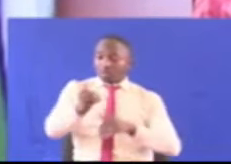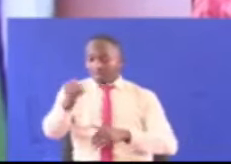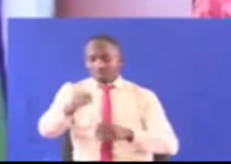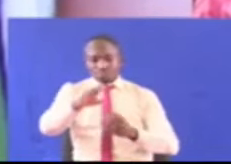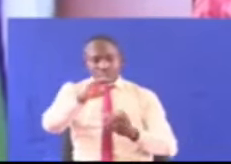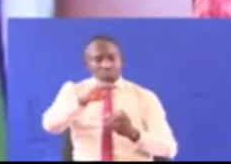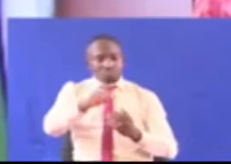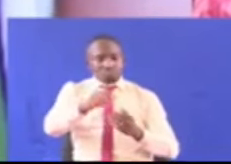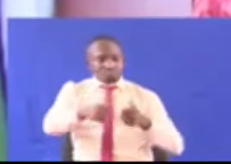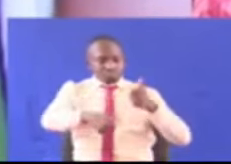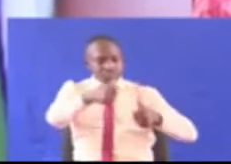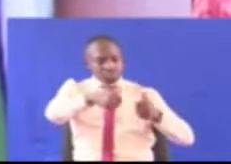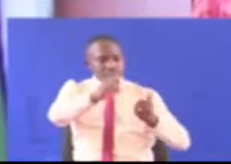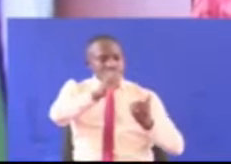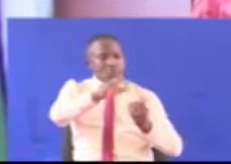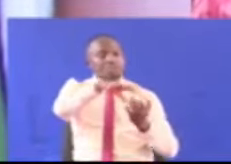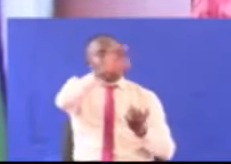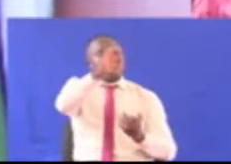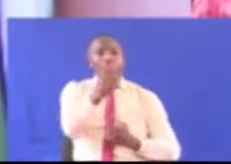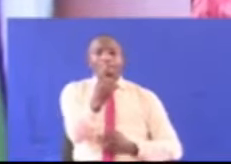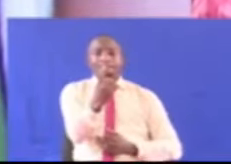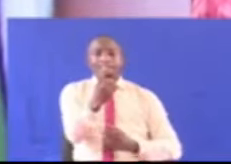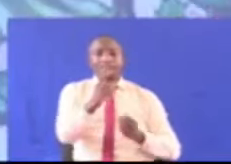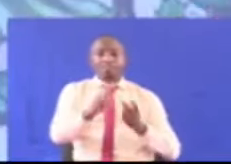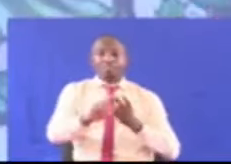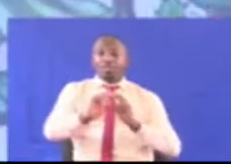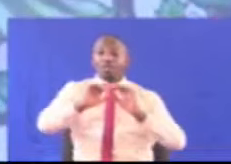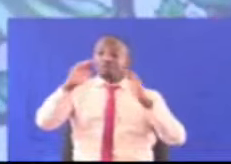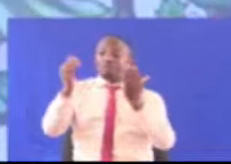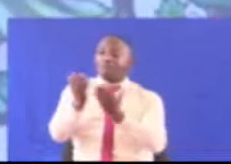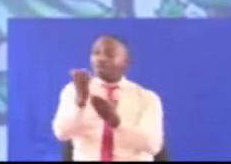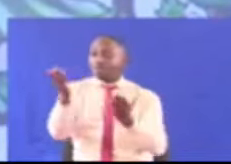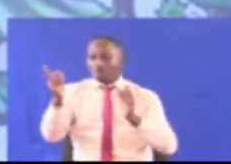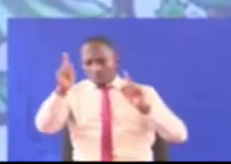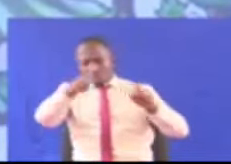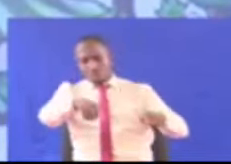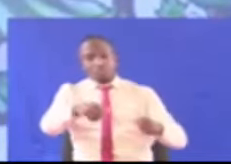wachague. Na hamkuona? Hamkuona wa vyama vingine?